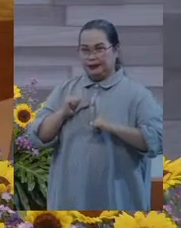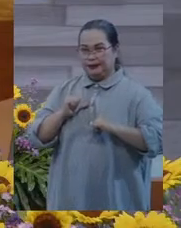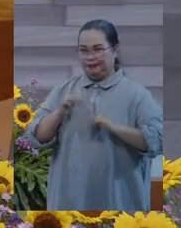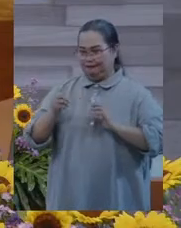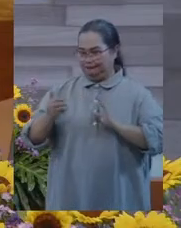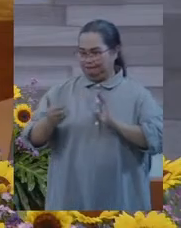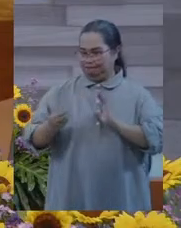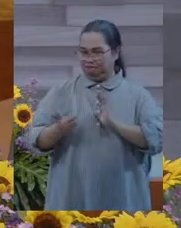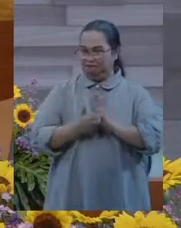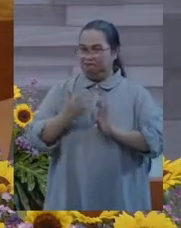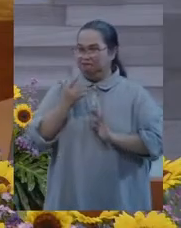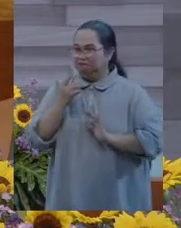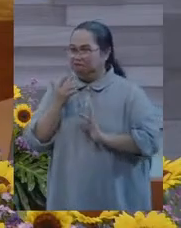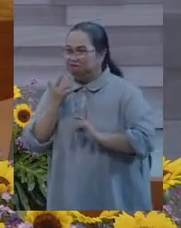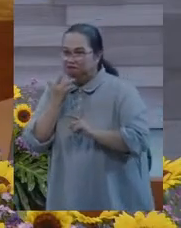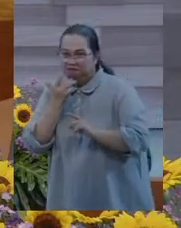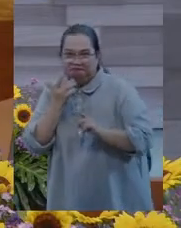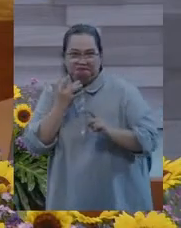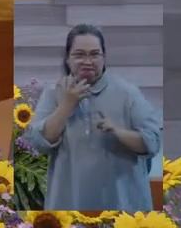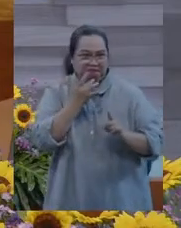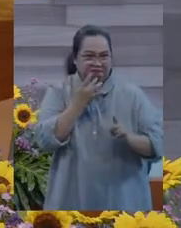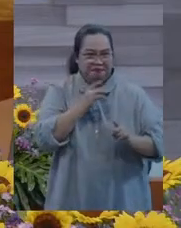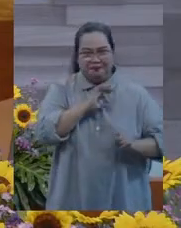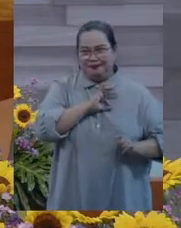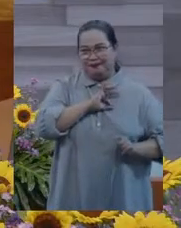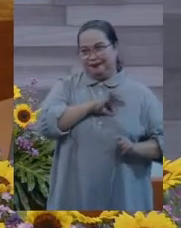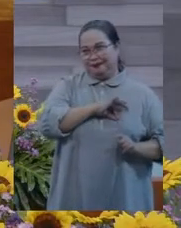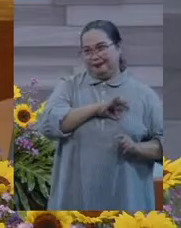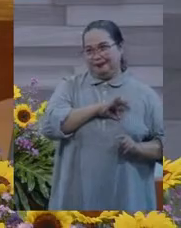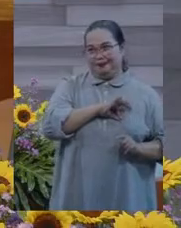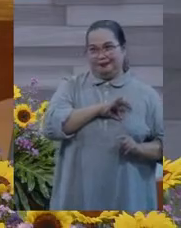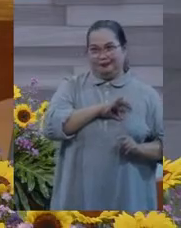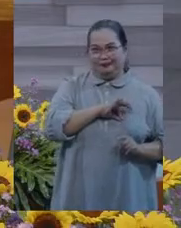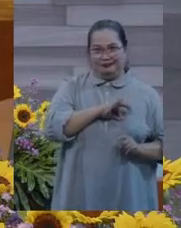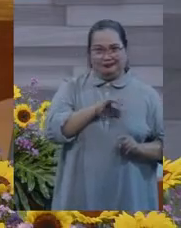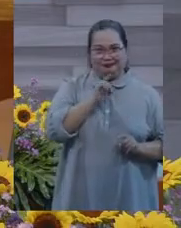Showing favoritism to gain advantage. So yung mga